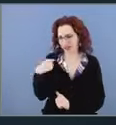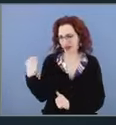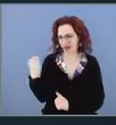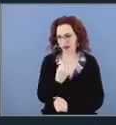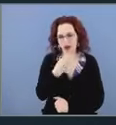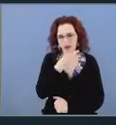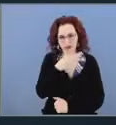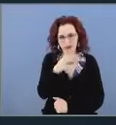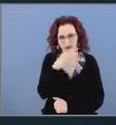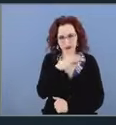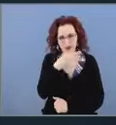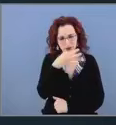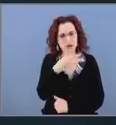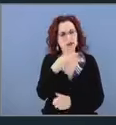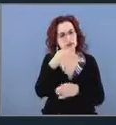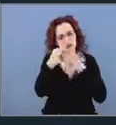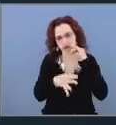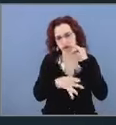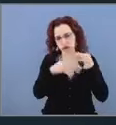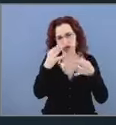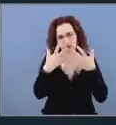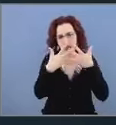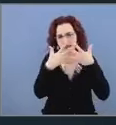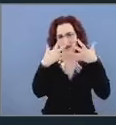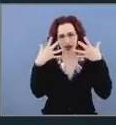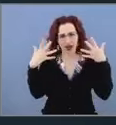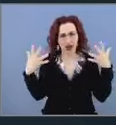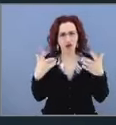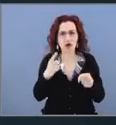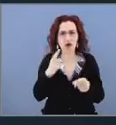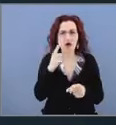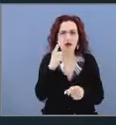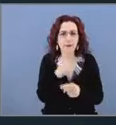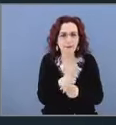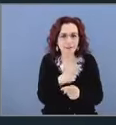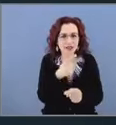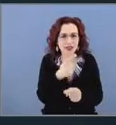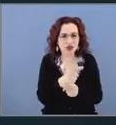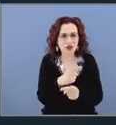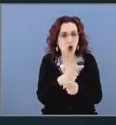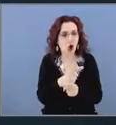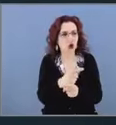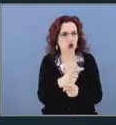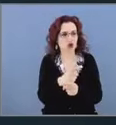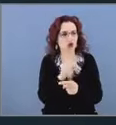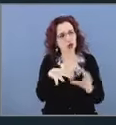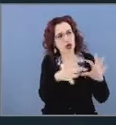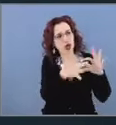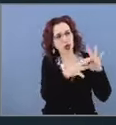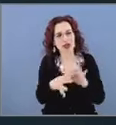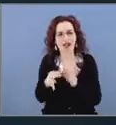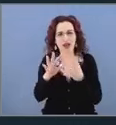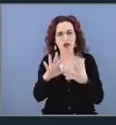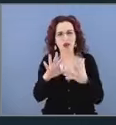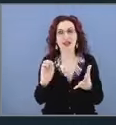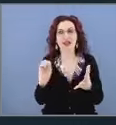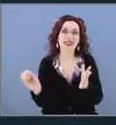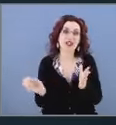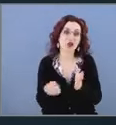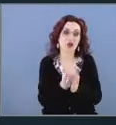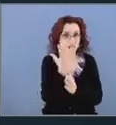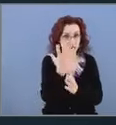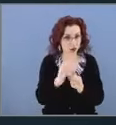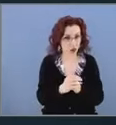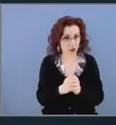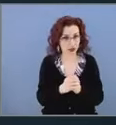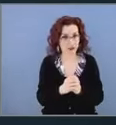di quelle che sono le necessità anche in ambito di innovazione, in cui mi sembra che la